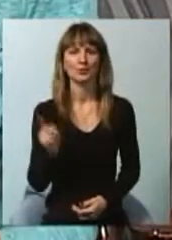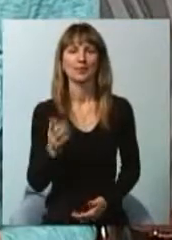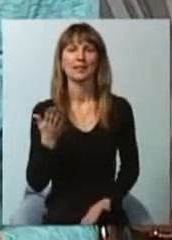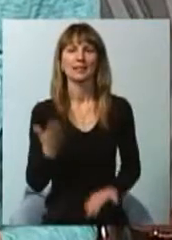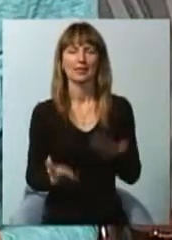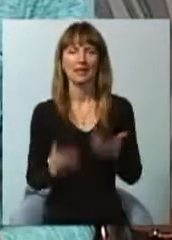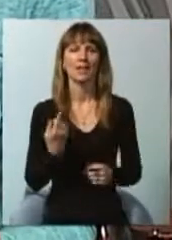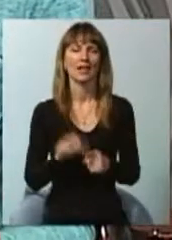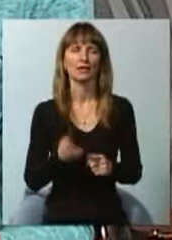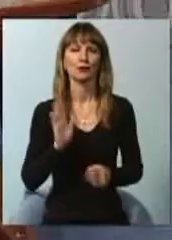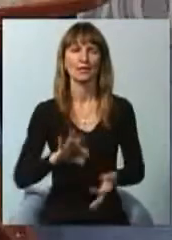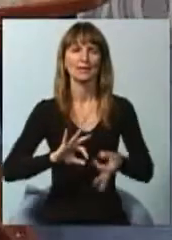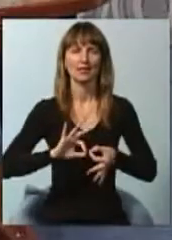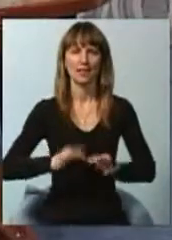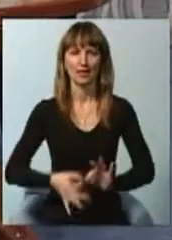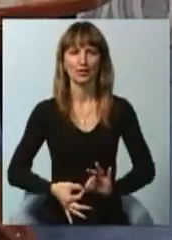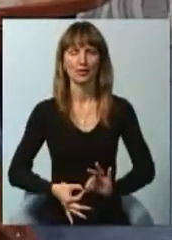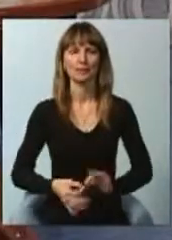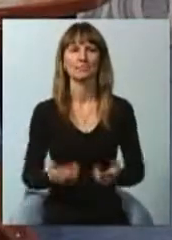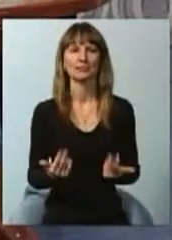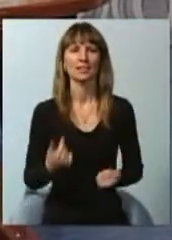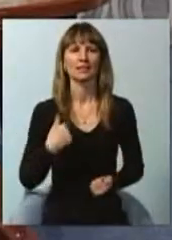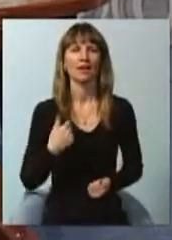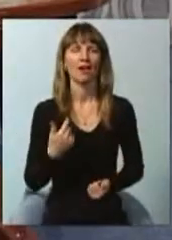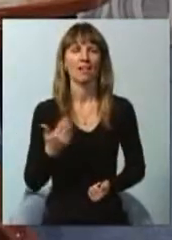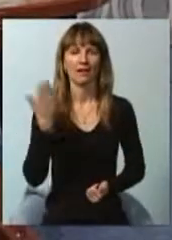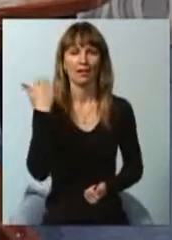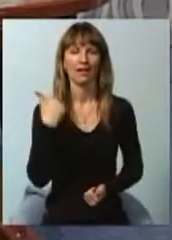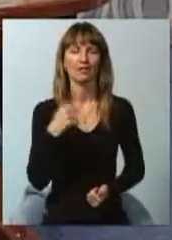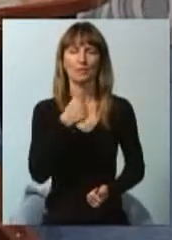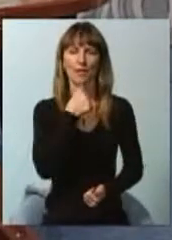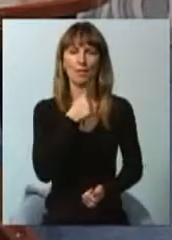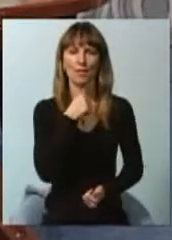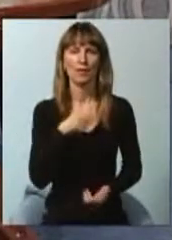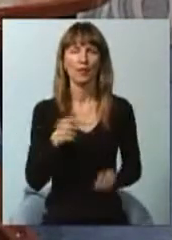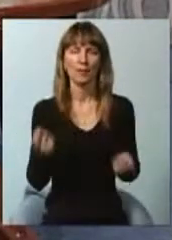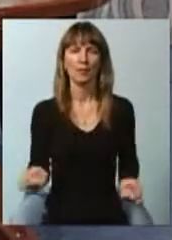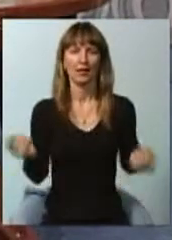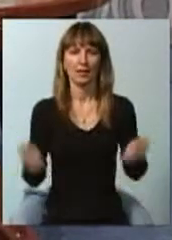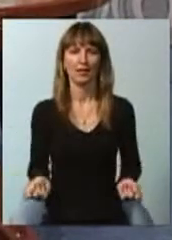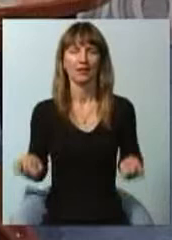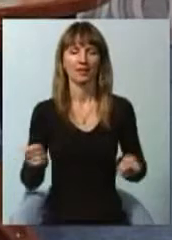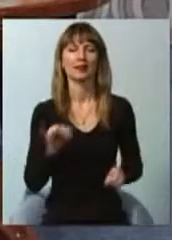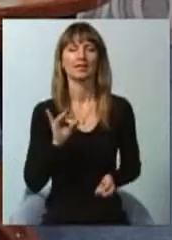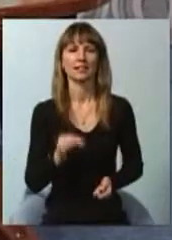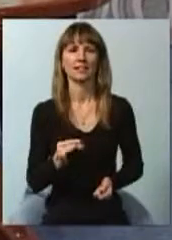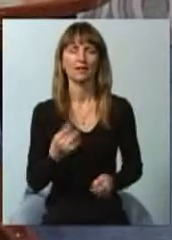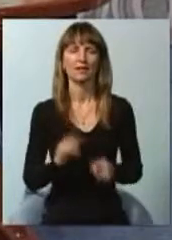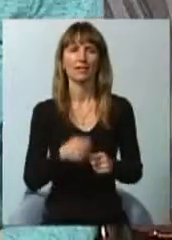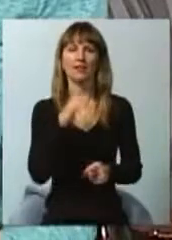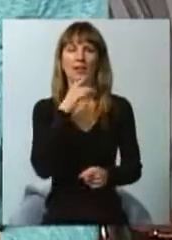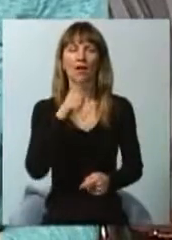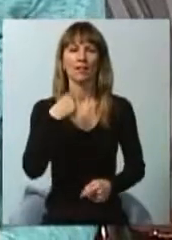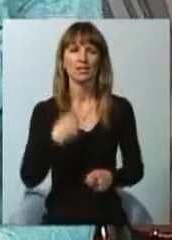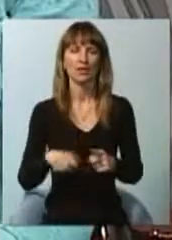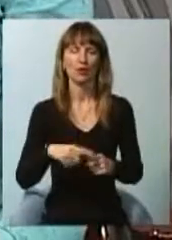Напевно, це буде дуже складно. Складно. Я колись намагалася пригати на скакалці та в цей час